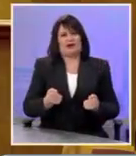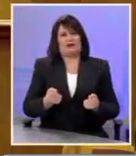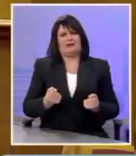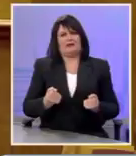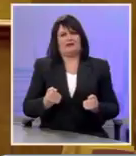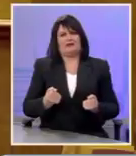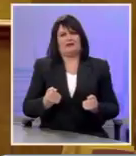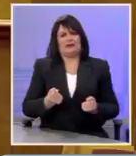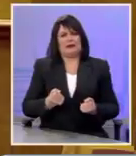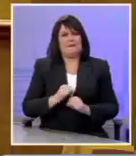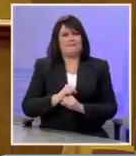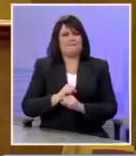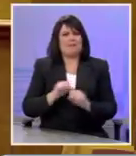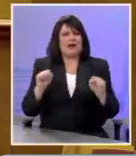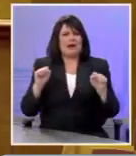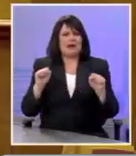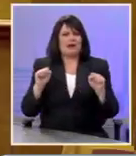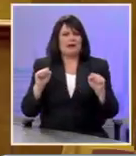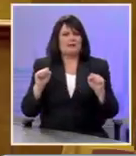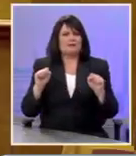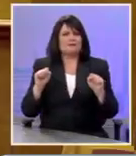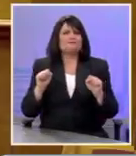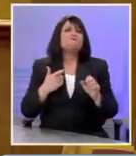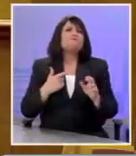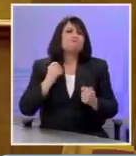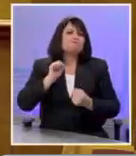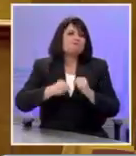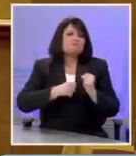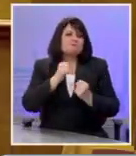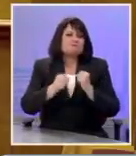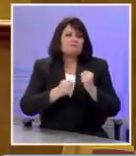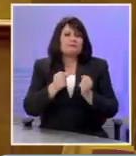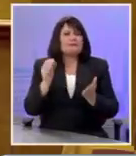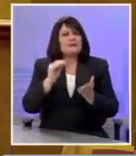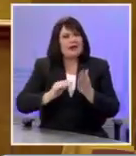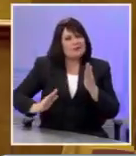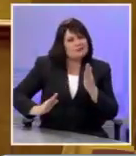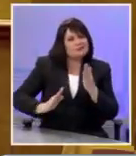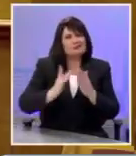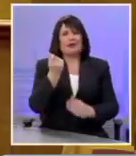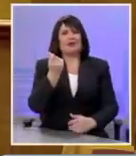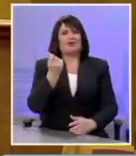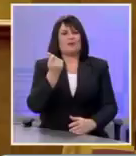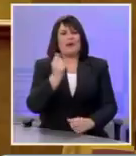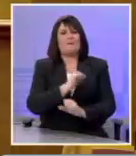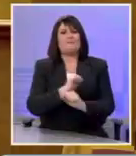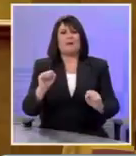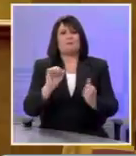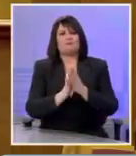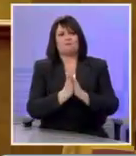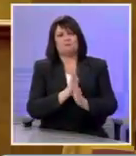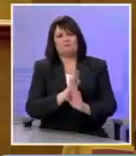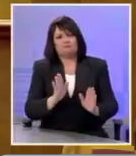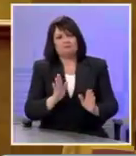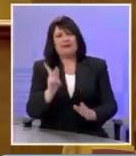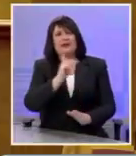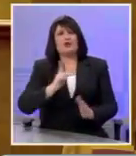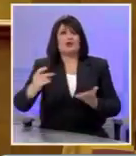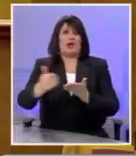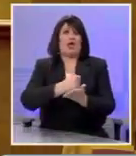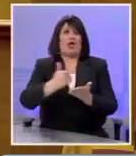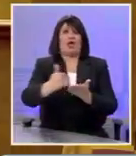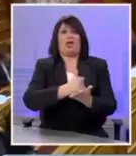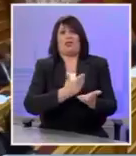μόνο υπονομευτικοί σε κάθε προσπάθεια επανεκκίνησης της οικονομίας. Είναι και κοινωνικά